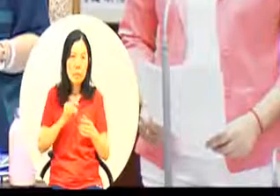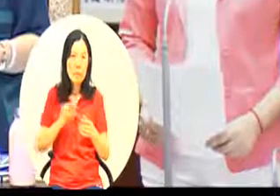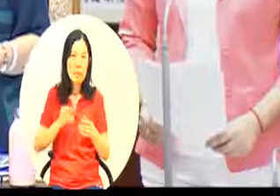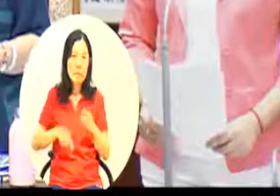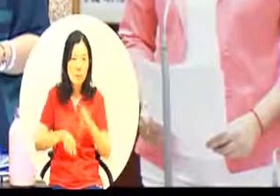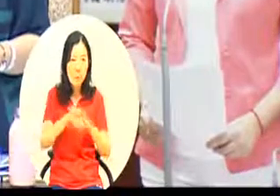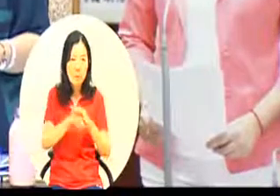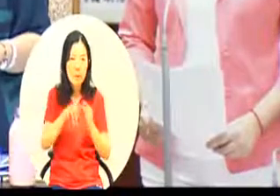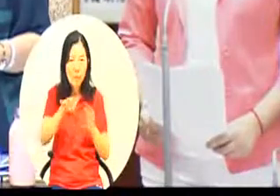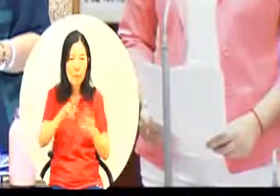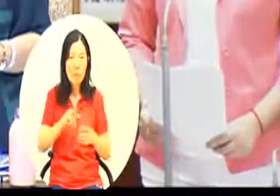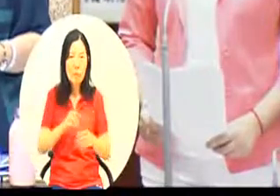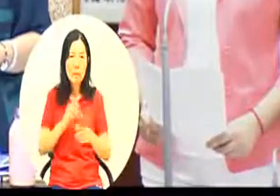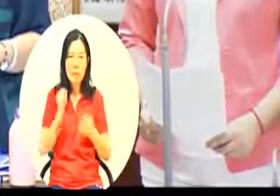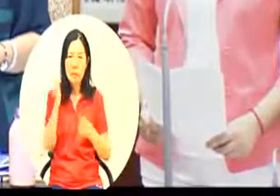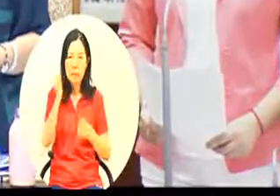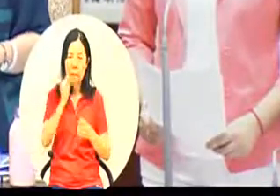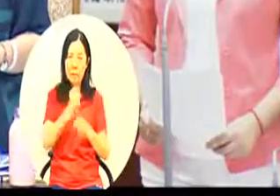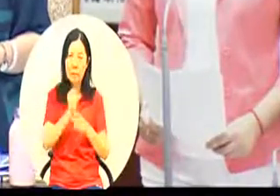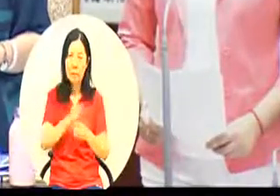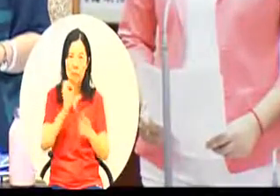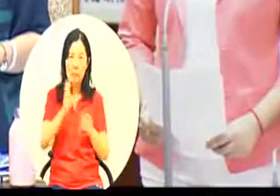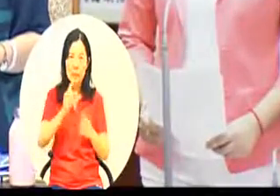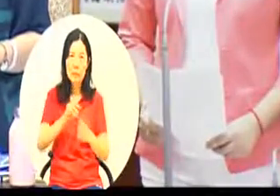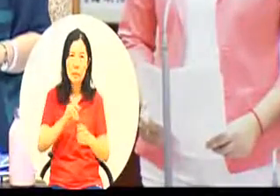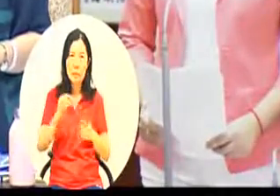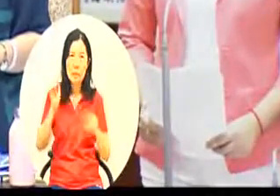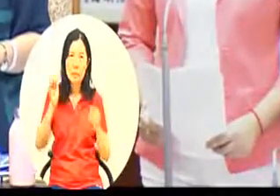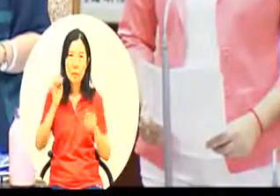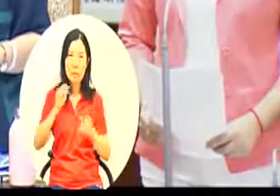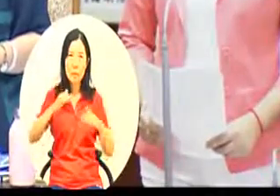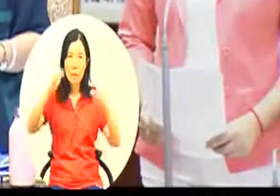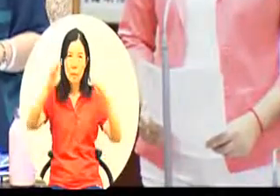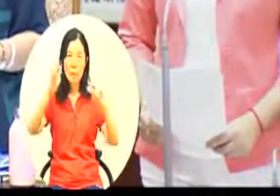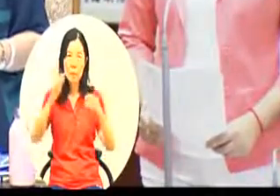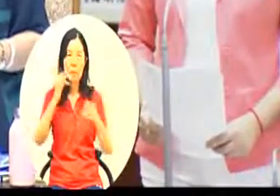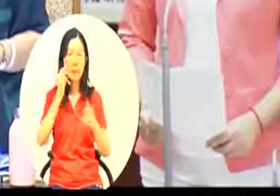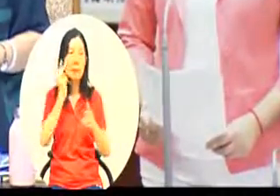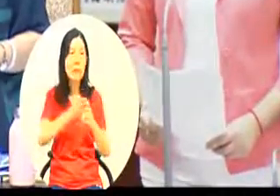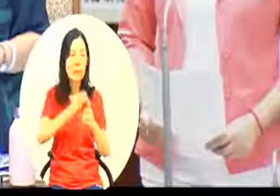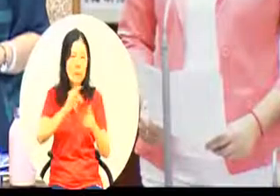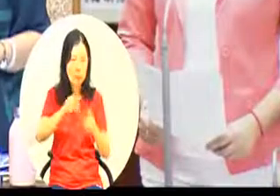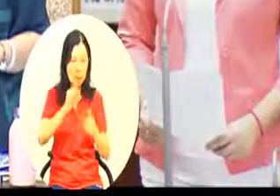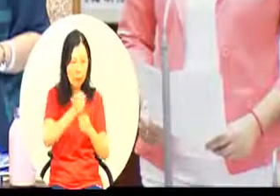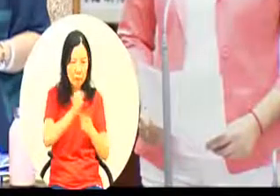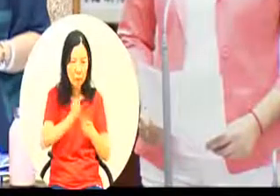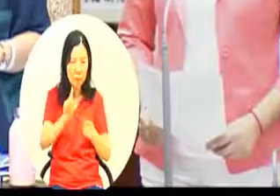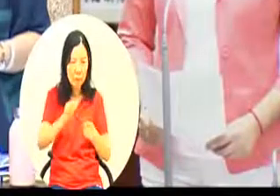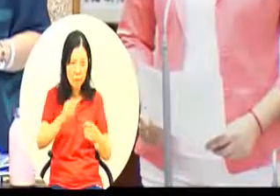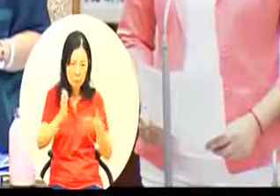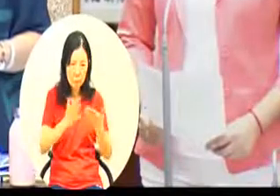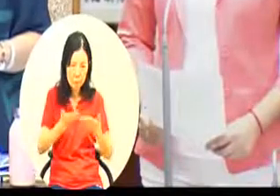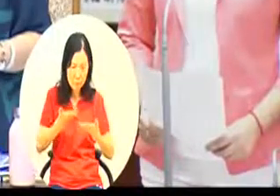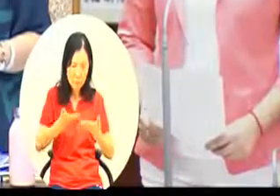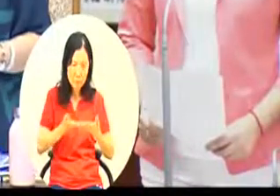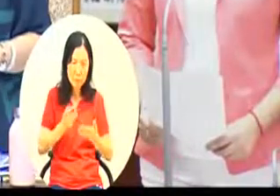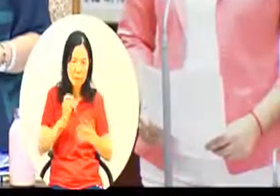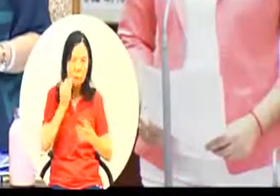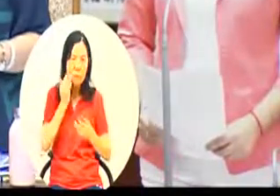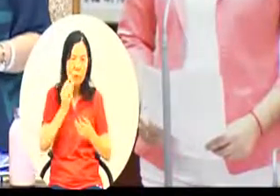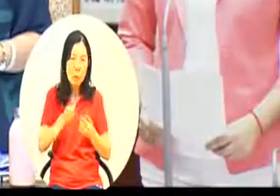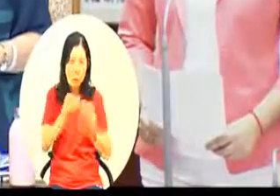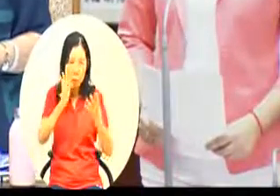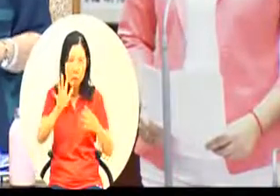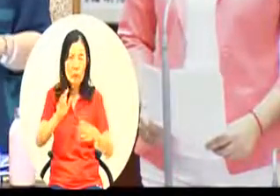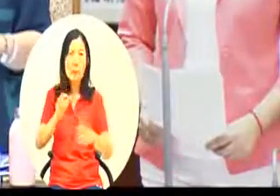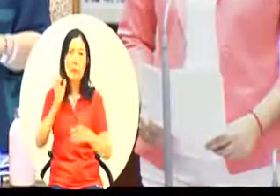发生的事情，都是不可以做的，告诉他大人不可以多做对你做这样的事情，发生就要告诉家长，告诉老